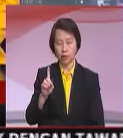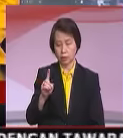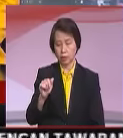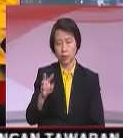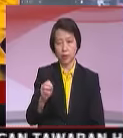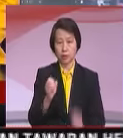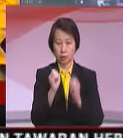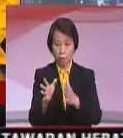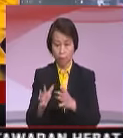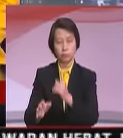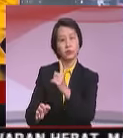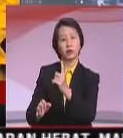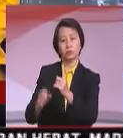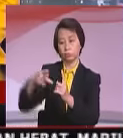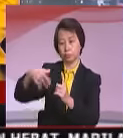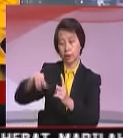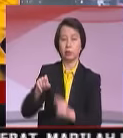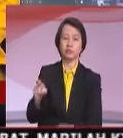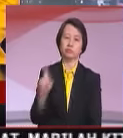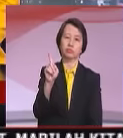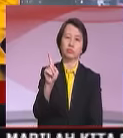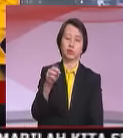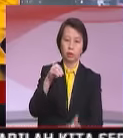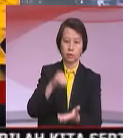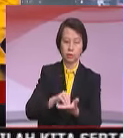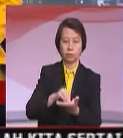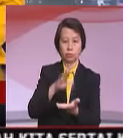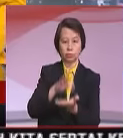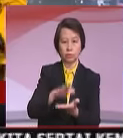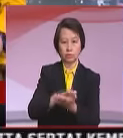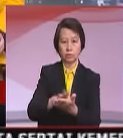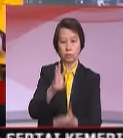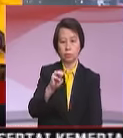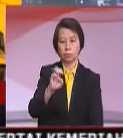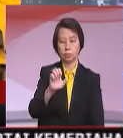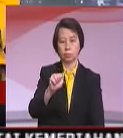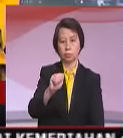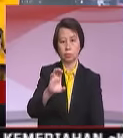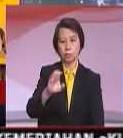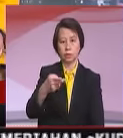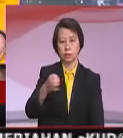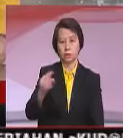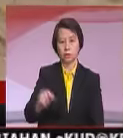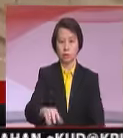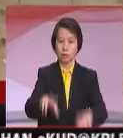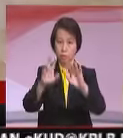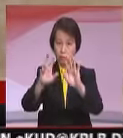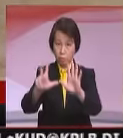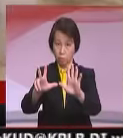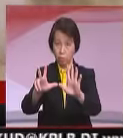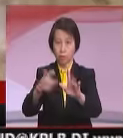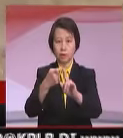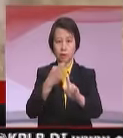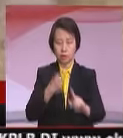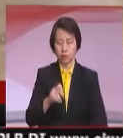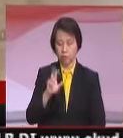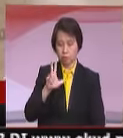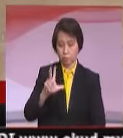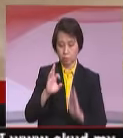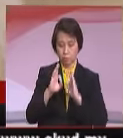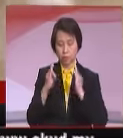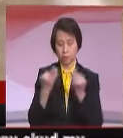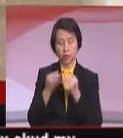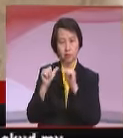tinggal satu PPS sahaja beroperasi di SMK Merchang. 8 penduduk terjejas banjir daripada 3